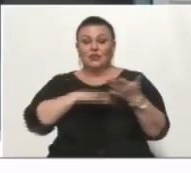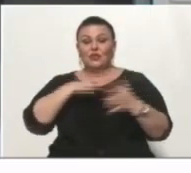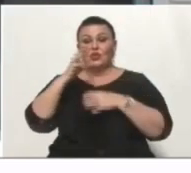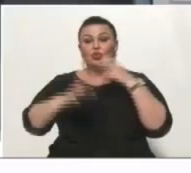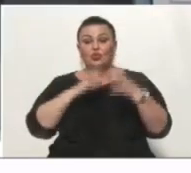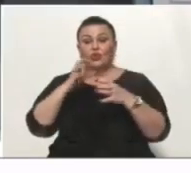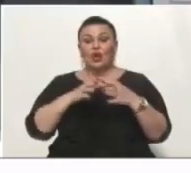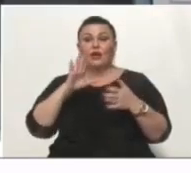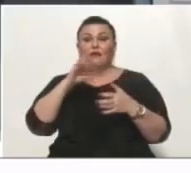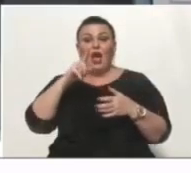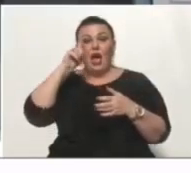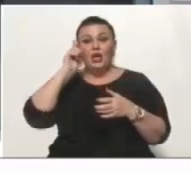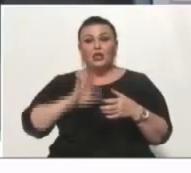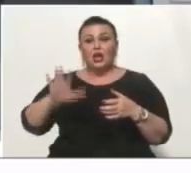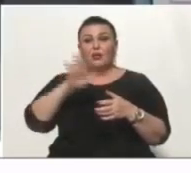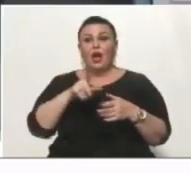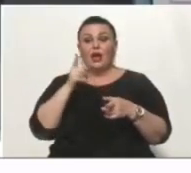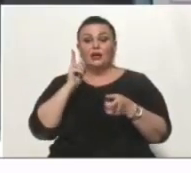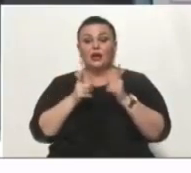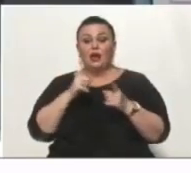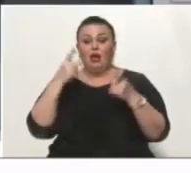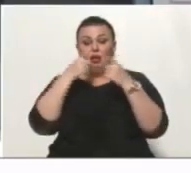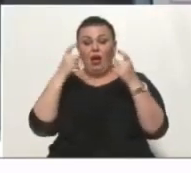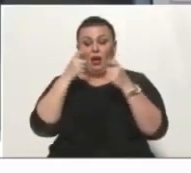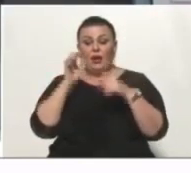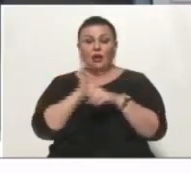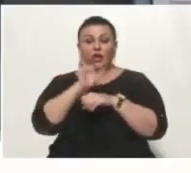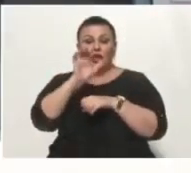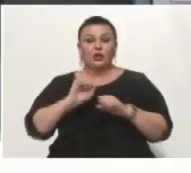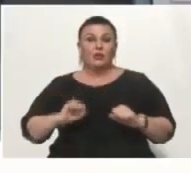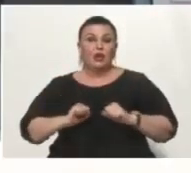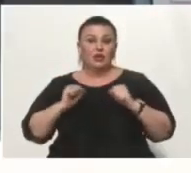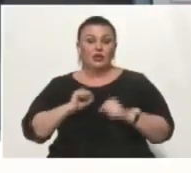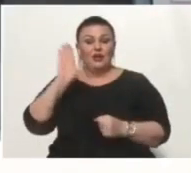dünyadan və Azərbaycandan sizə ən real xəbərləri çatdırmağa çalışırıq. Hələlik.